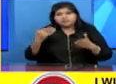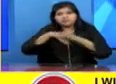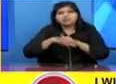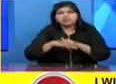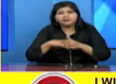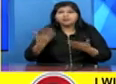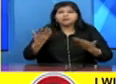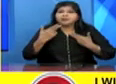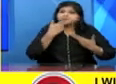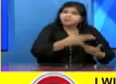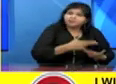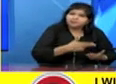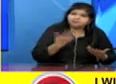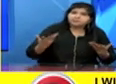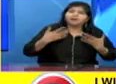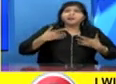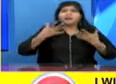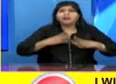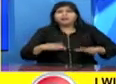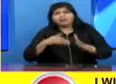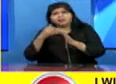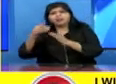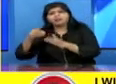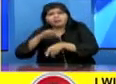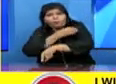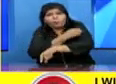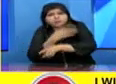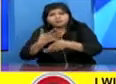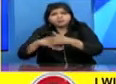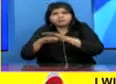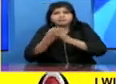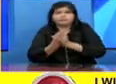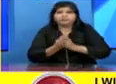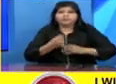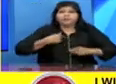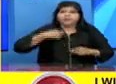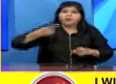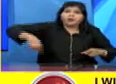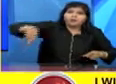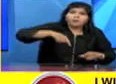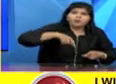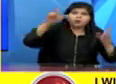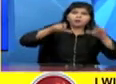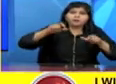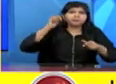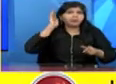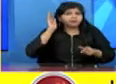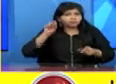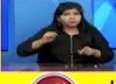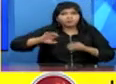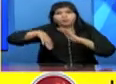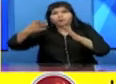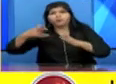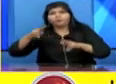का पता कैसे चला, क्या हुआ, अस्पताल में क्या हुआ, जी ताकि मैं आपकी बात सुन करके